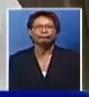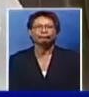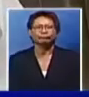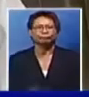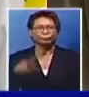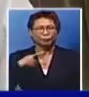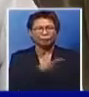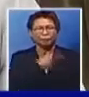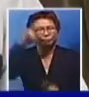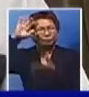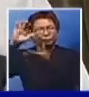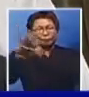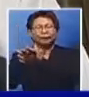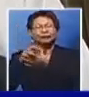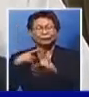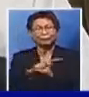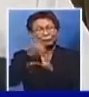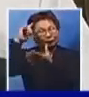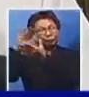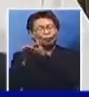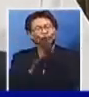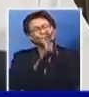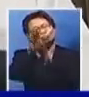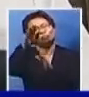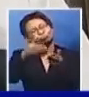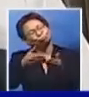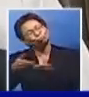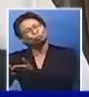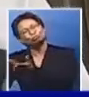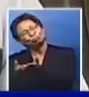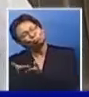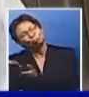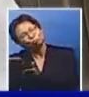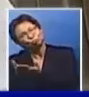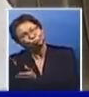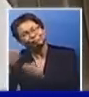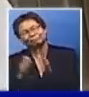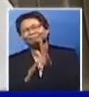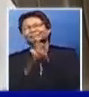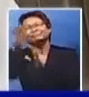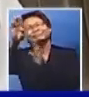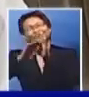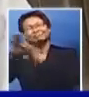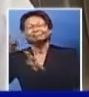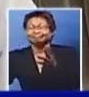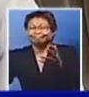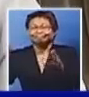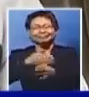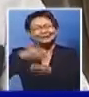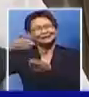Kita yakin pembangunan ini akan berterusan. Sebaik saja